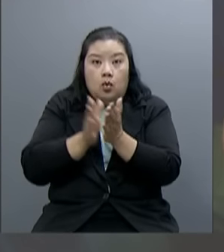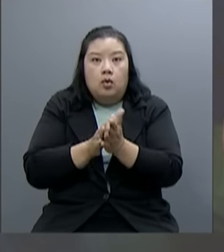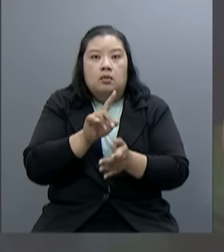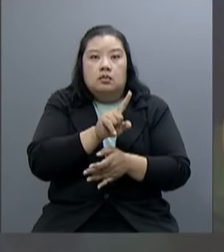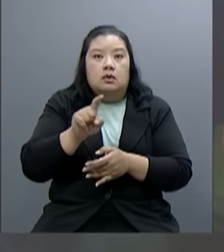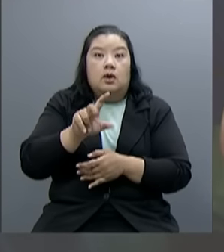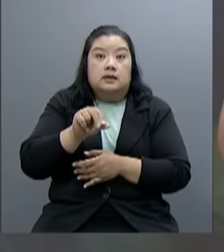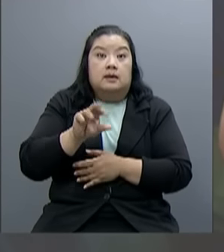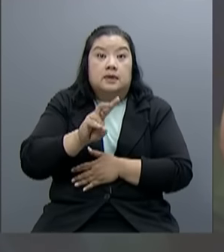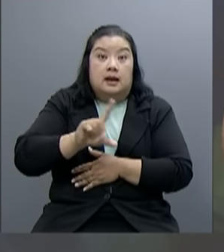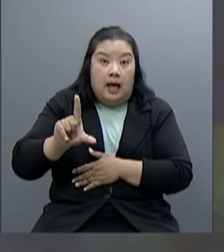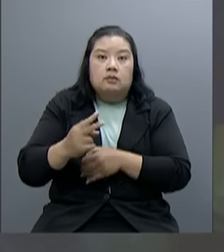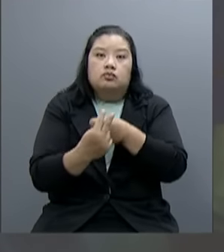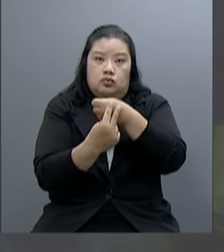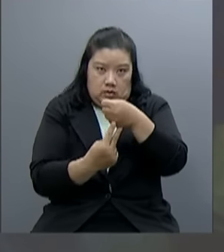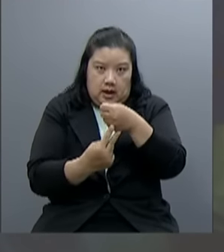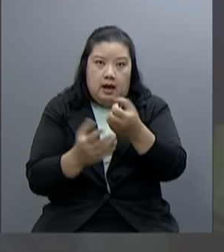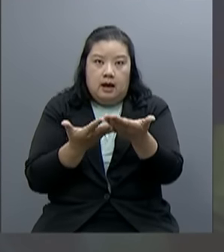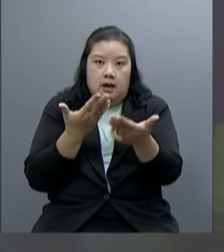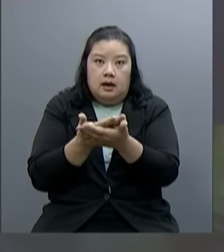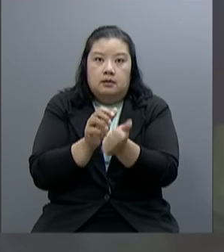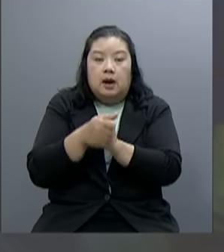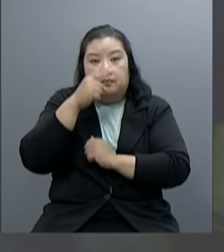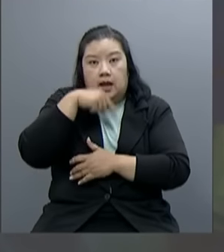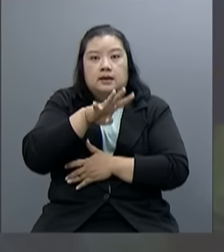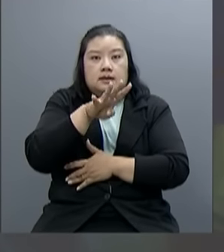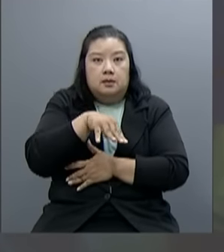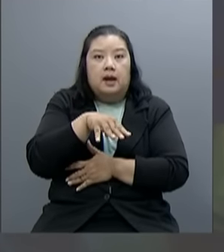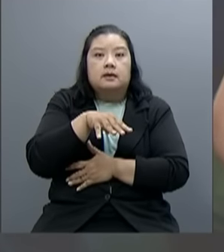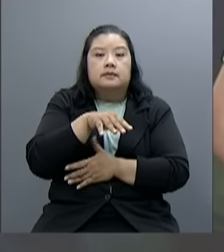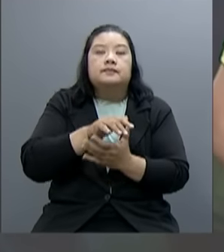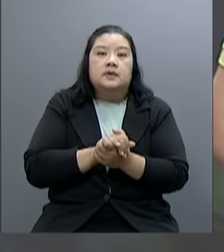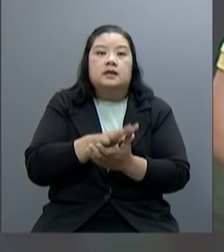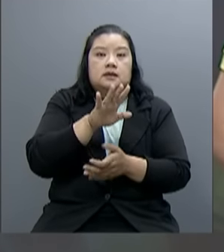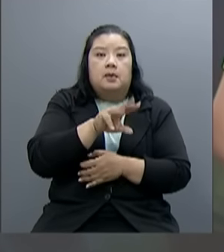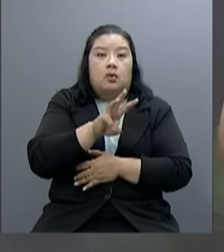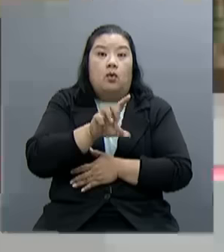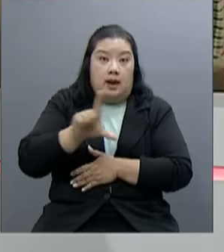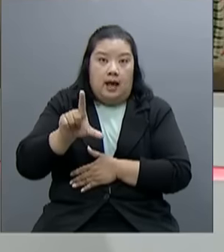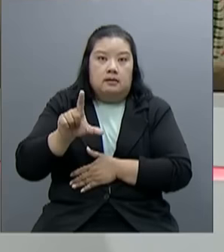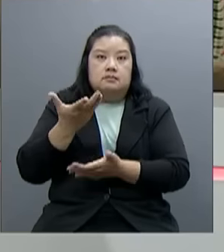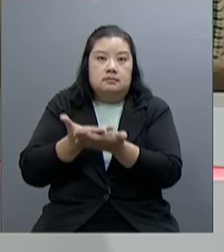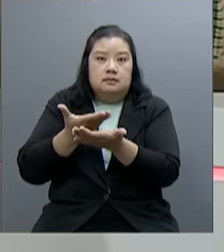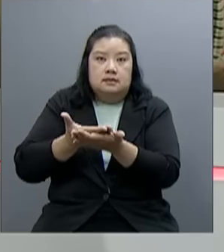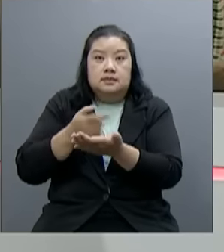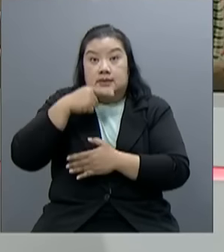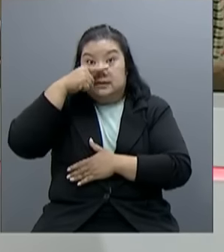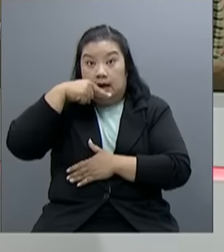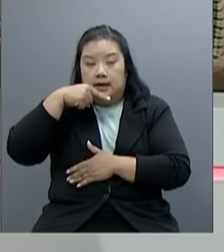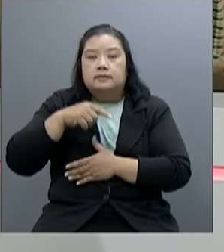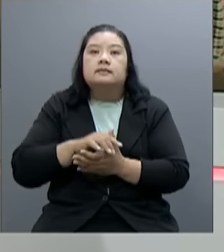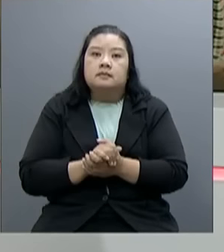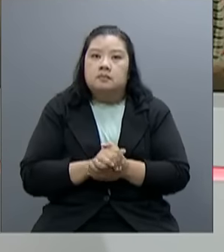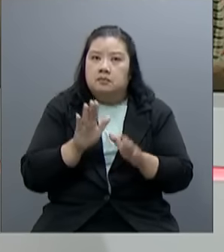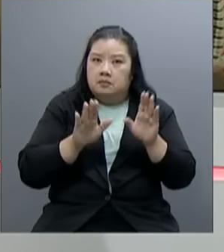ล้านดอลลาร์สหรัฐหรือมากกว่า4,500เอ่อ 4,600ล้านบาทค่ะเกินครึ่งคุณผู้ชมหรือ